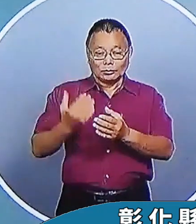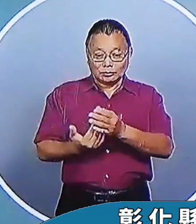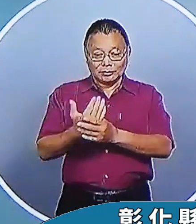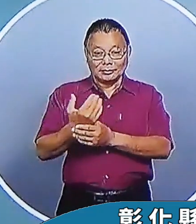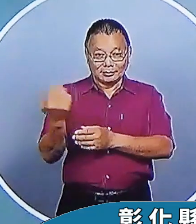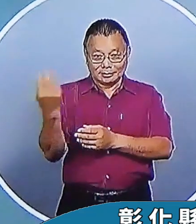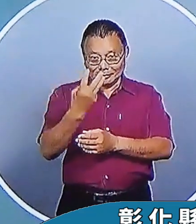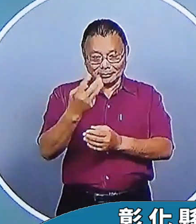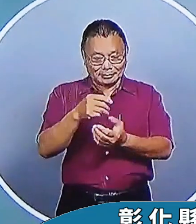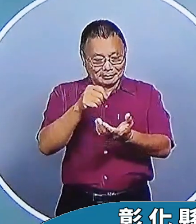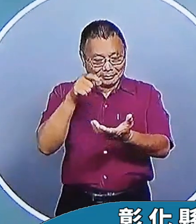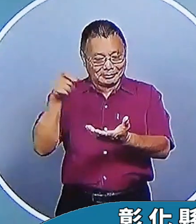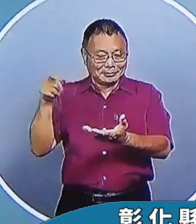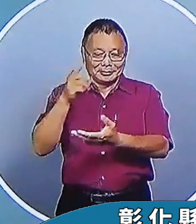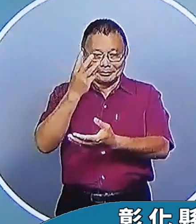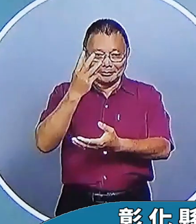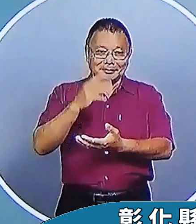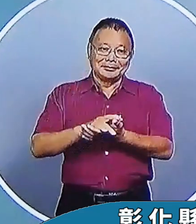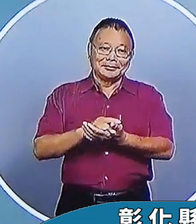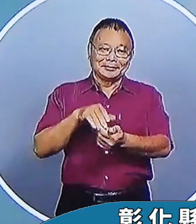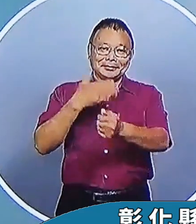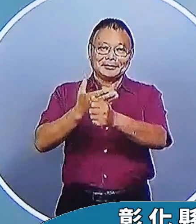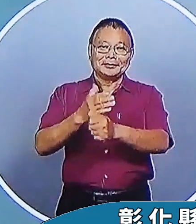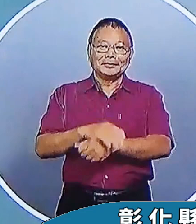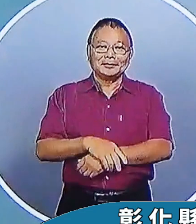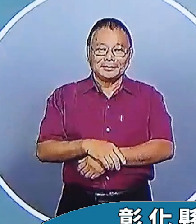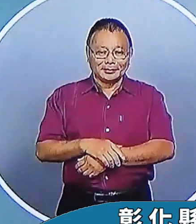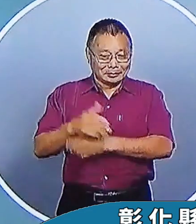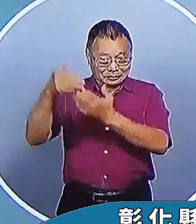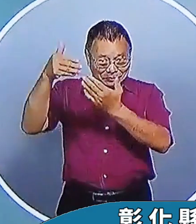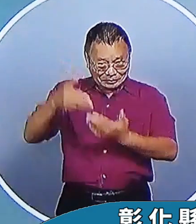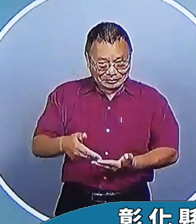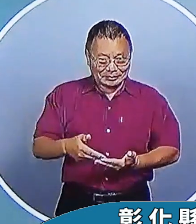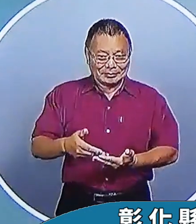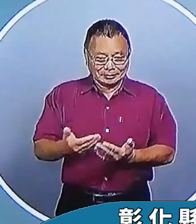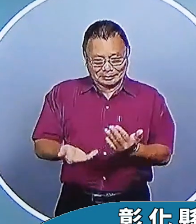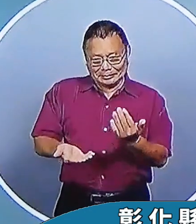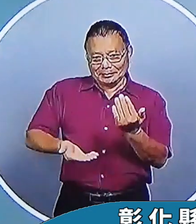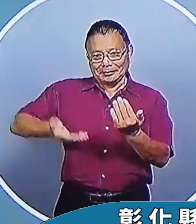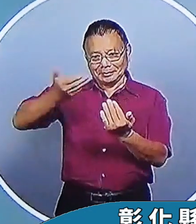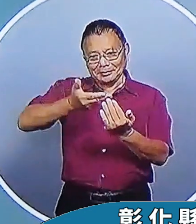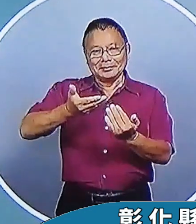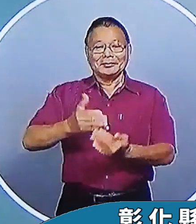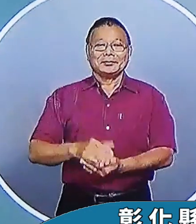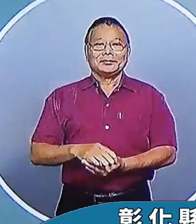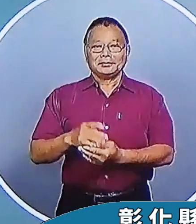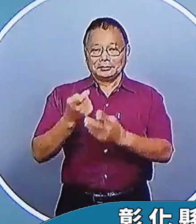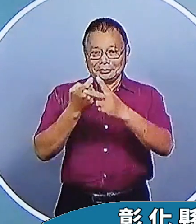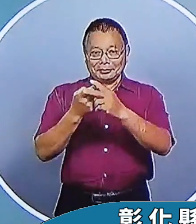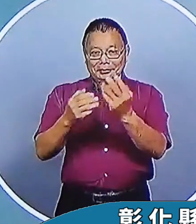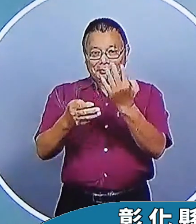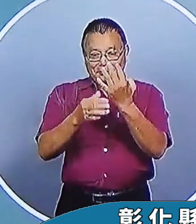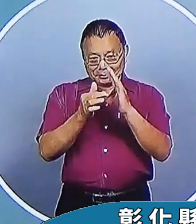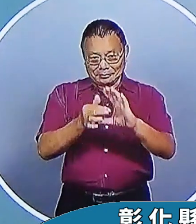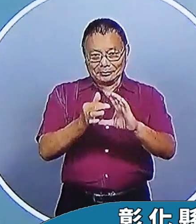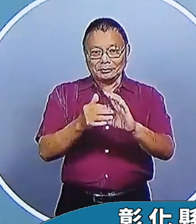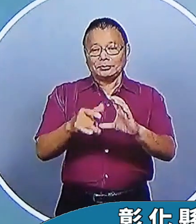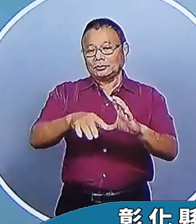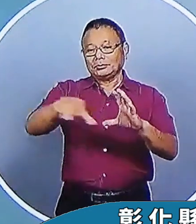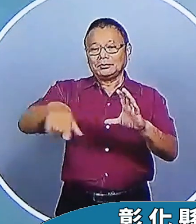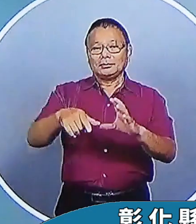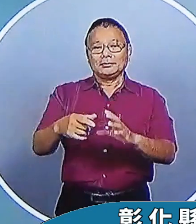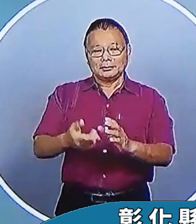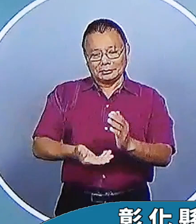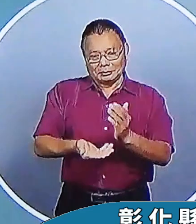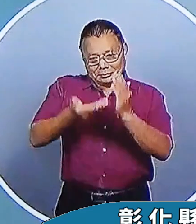业3支箭，就是希望让咱的即个传统产业再升级，还有我们的工业区的园区能